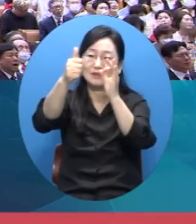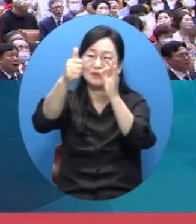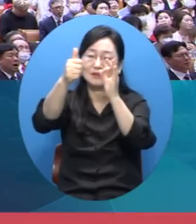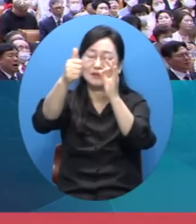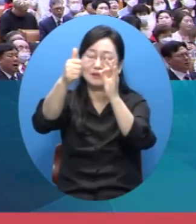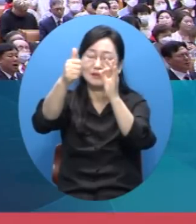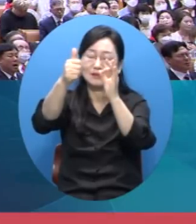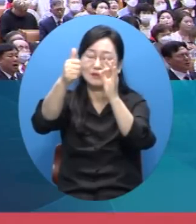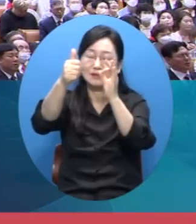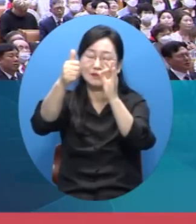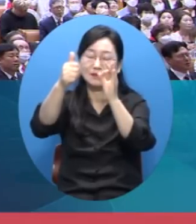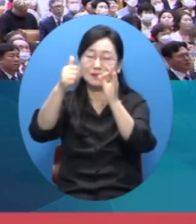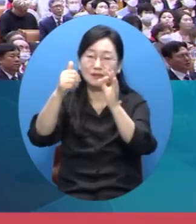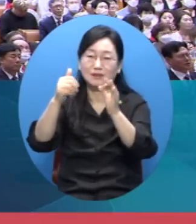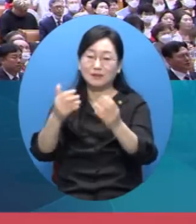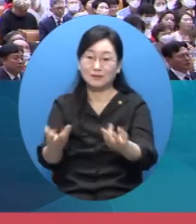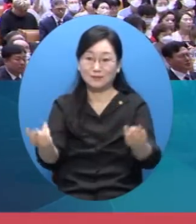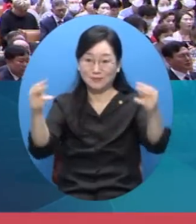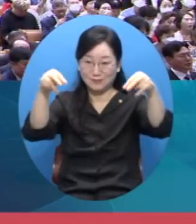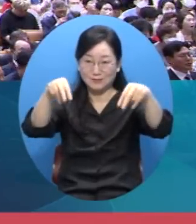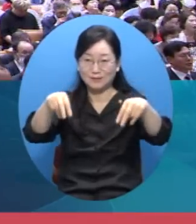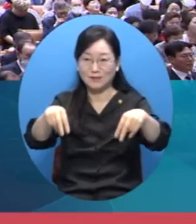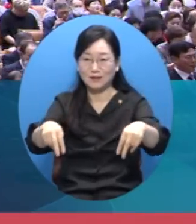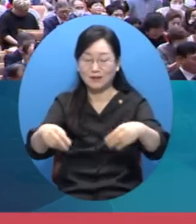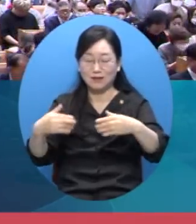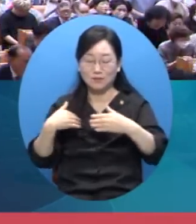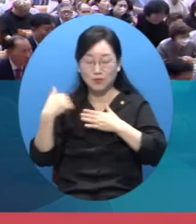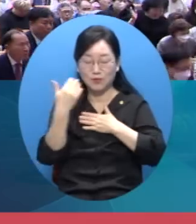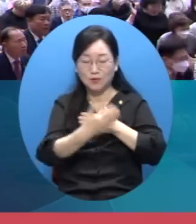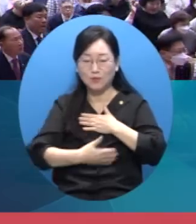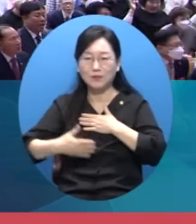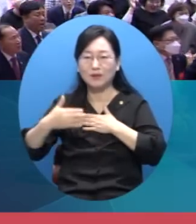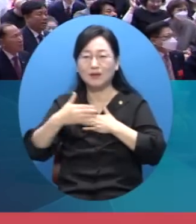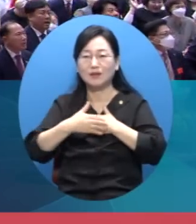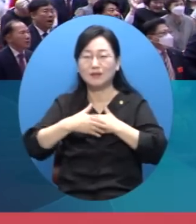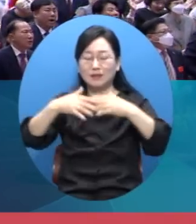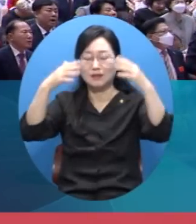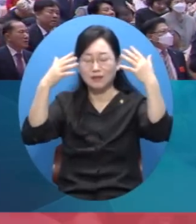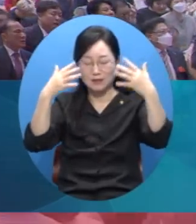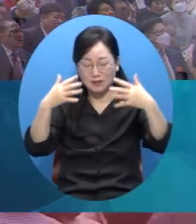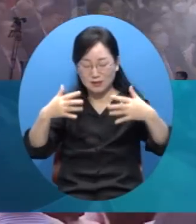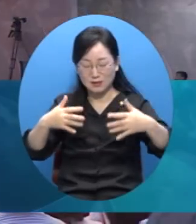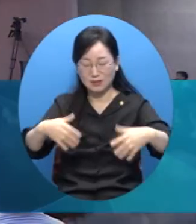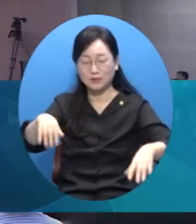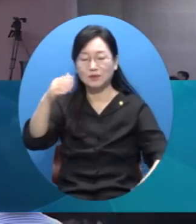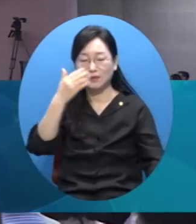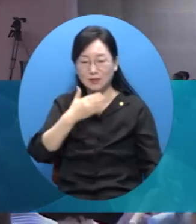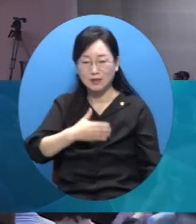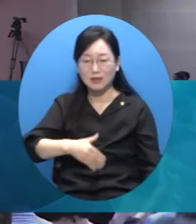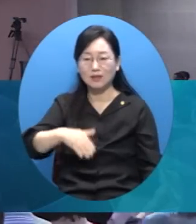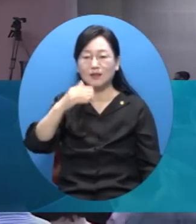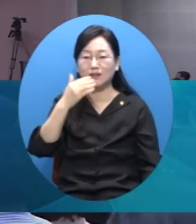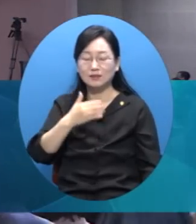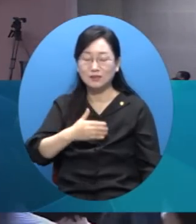바라봅니다. 사절 다 일어나서 하겠습니다. 내 몸의 약함을